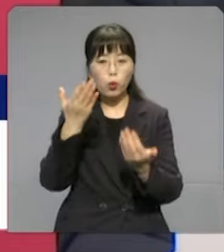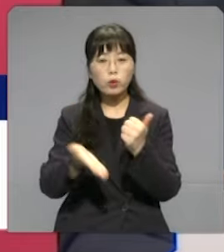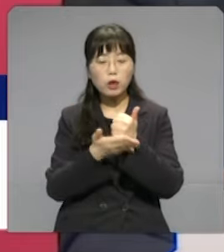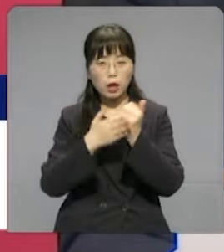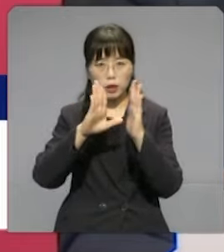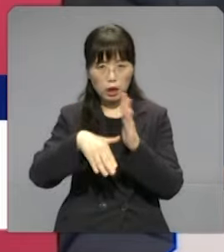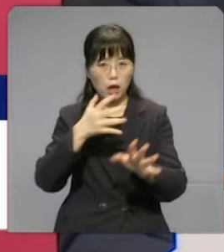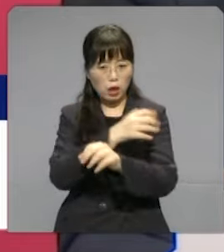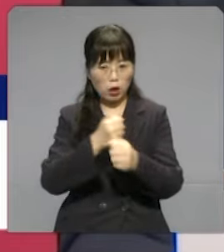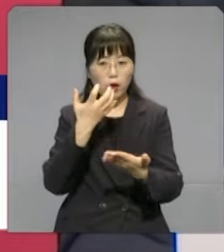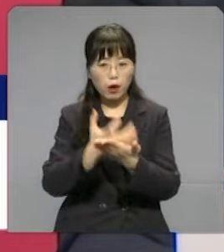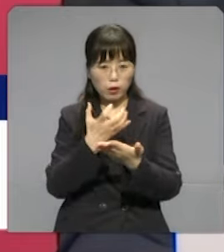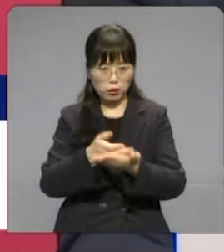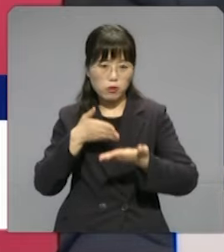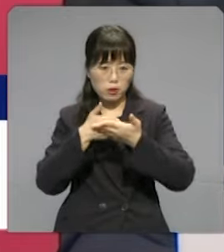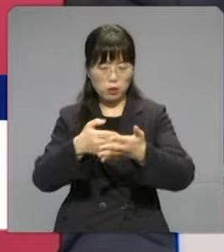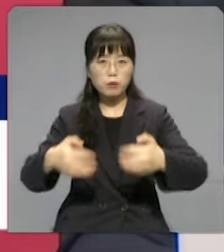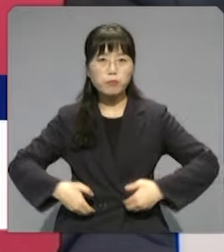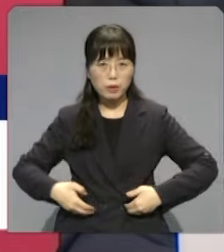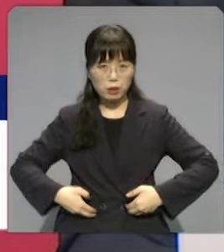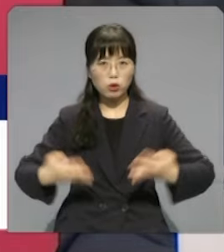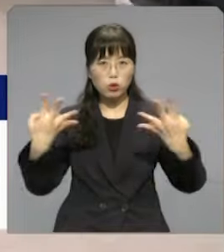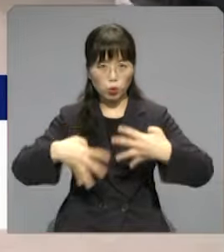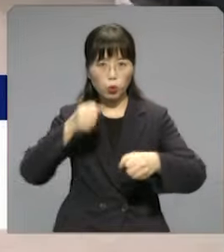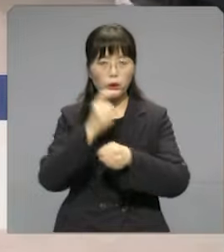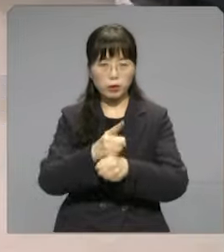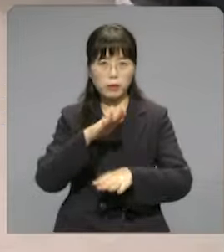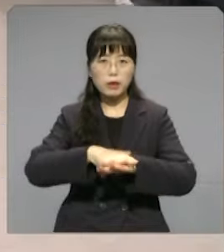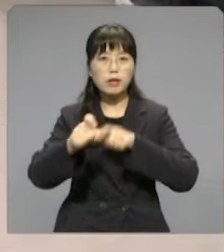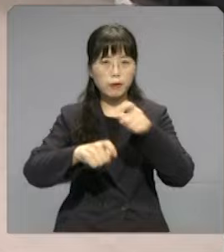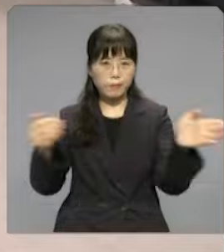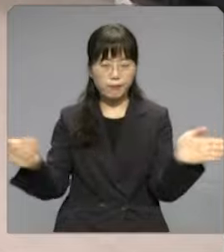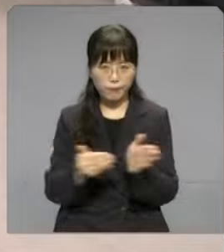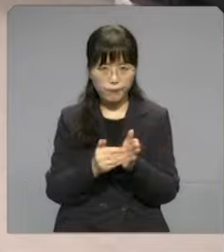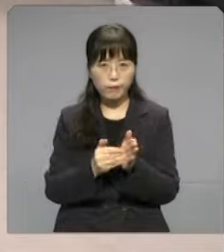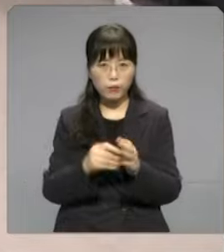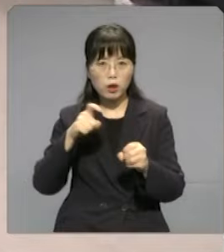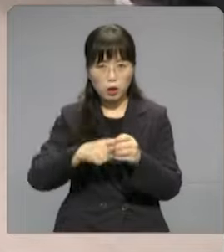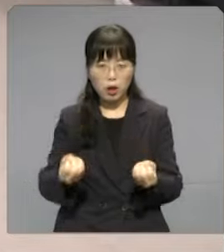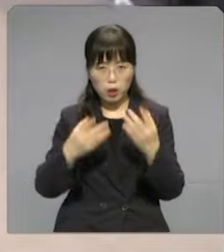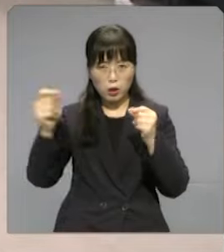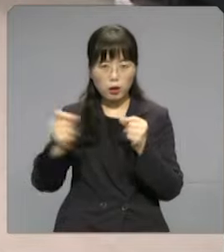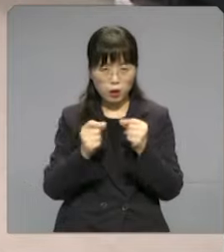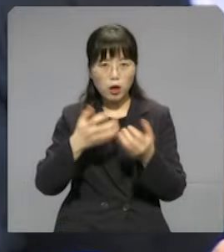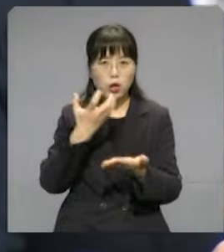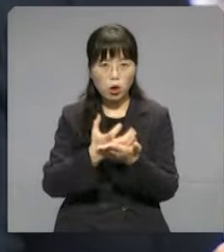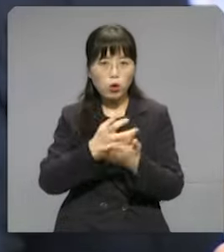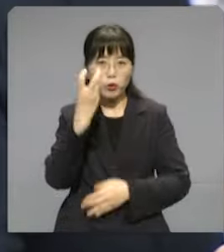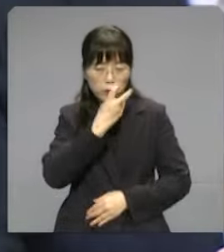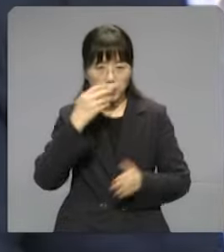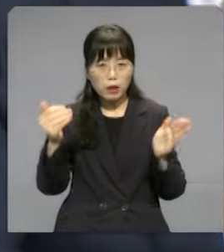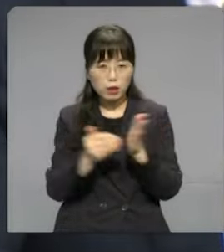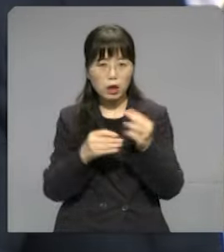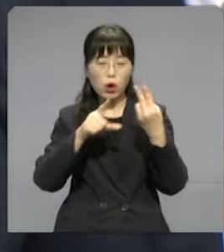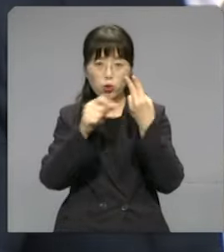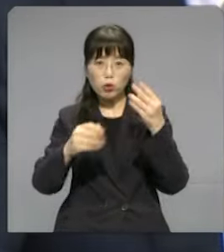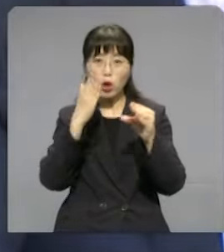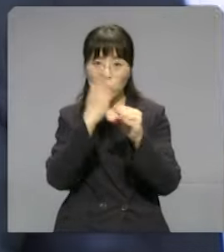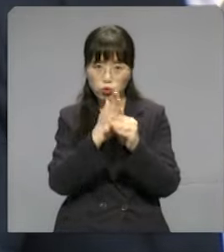제출을 필수 조건으로 이미 실천했습니다. 설 연휴를 지나 서류 심사를 끝내고 이르면